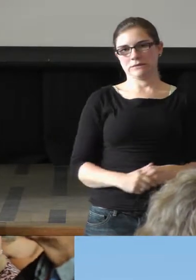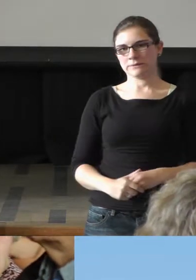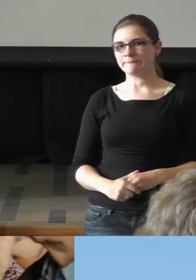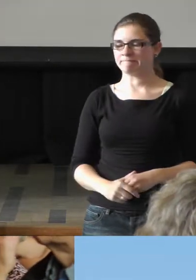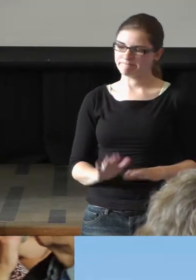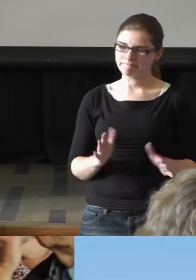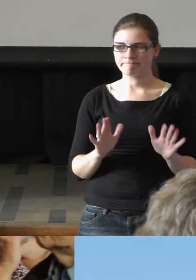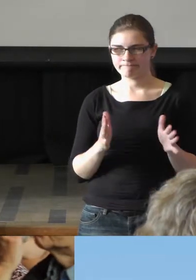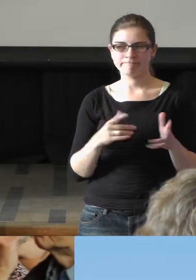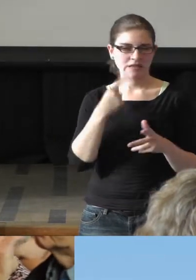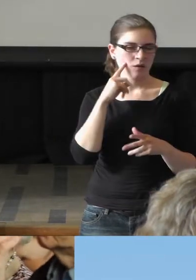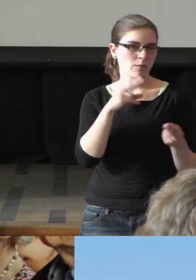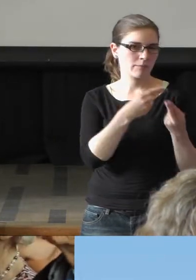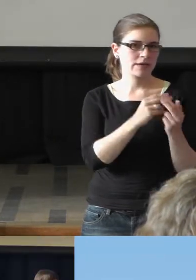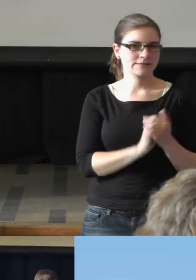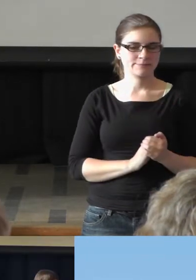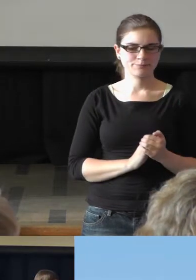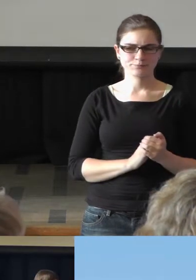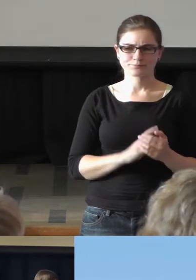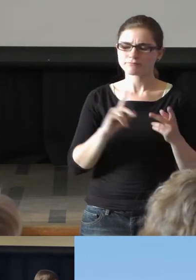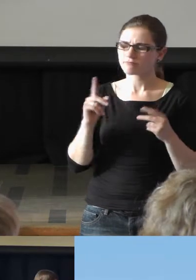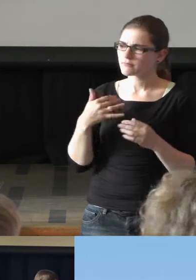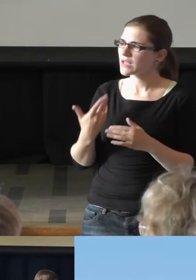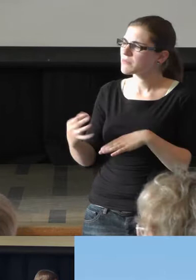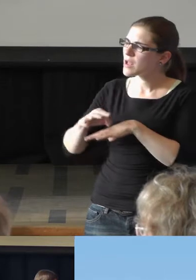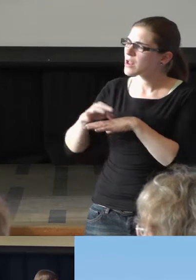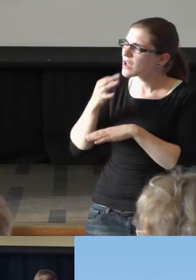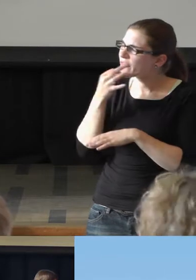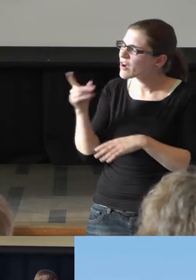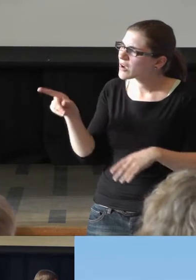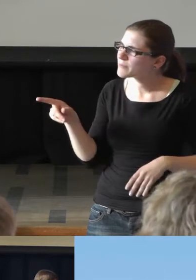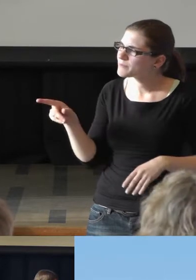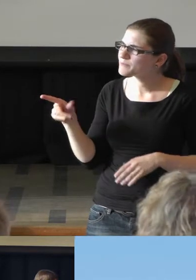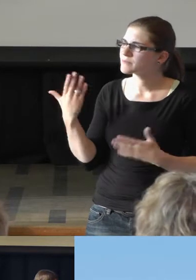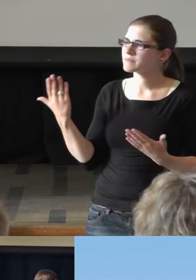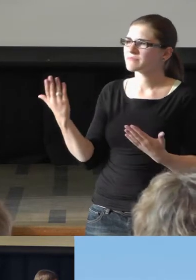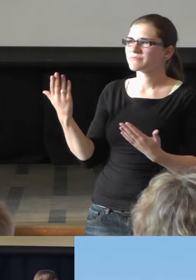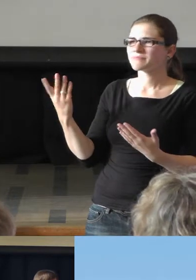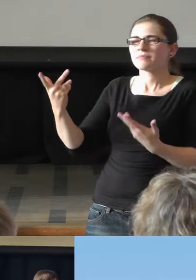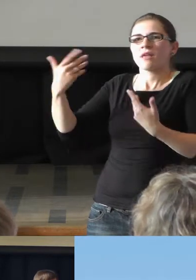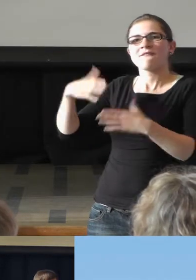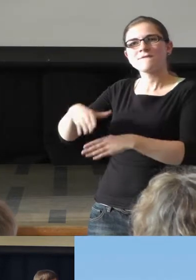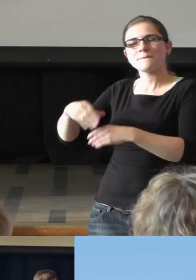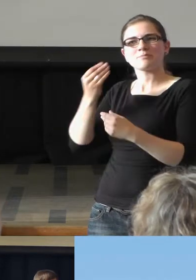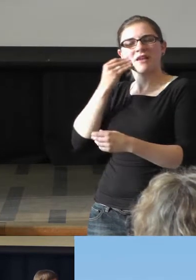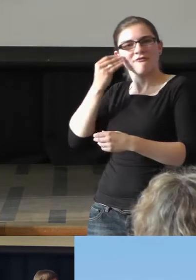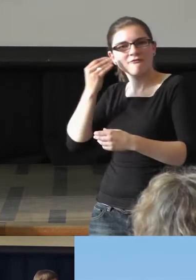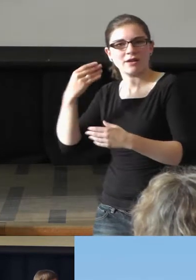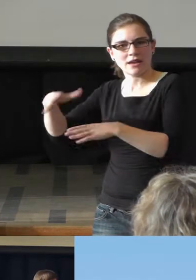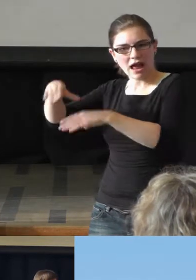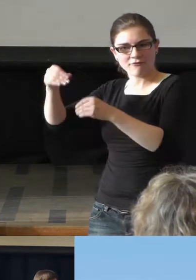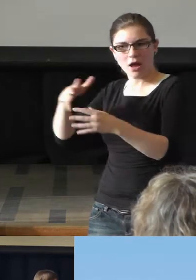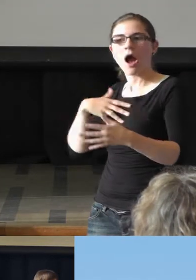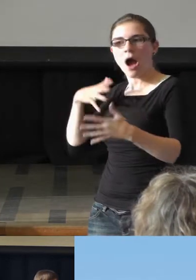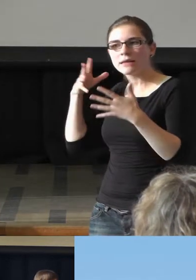Ja, jetzt frage ich mal gleich den Medizinmann neben mir, seit wann ist die Krankheit eigentlich als solche diagnostiziert,